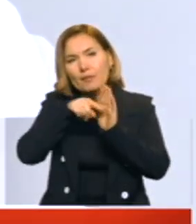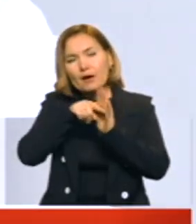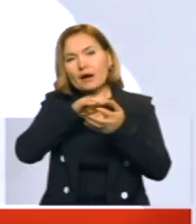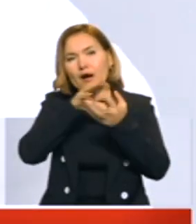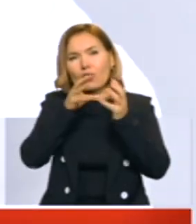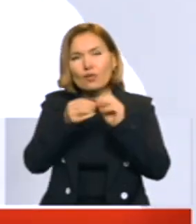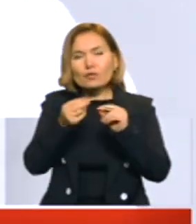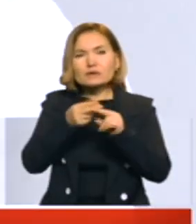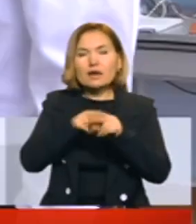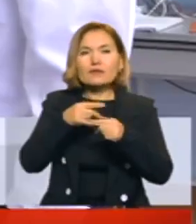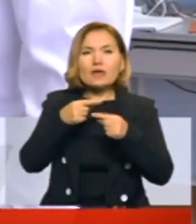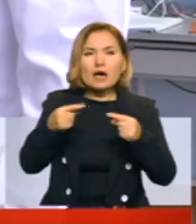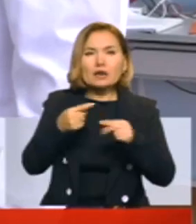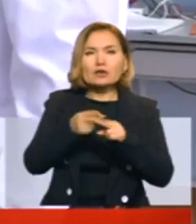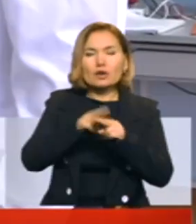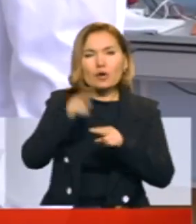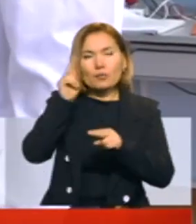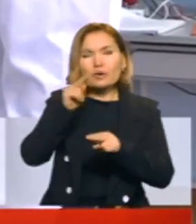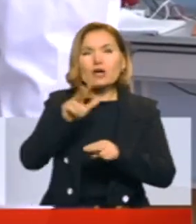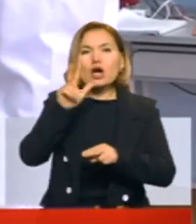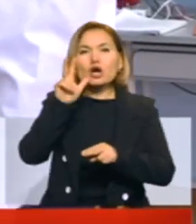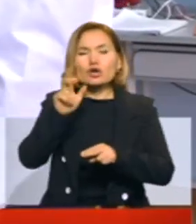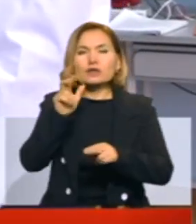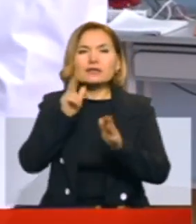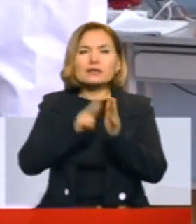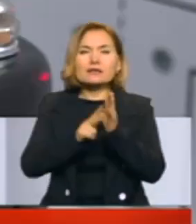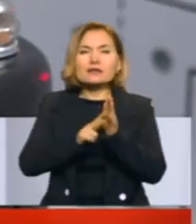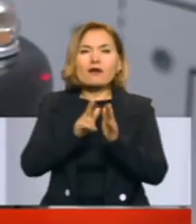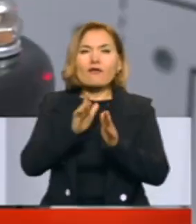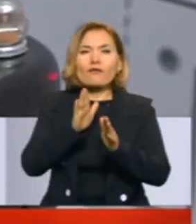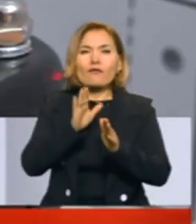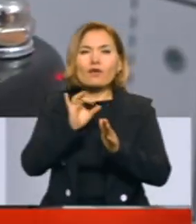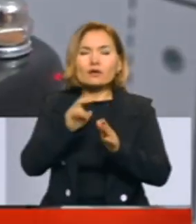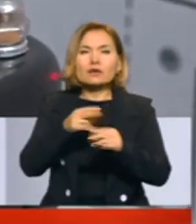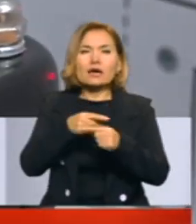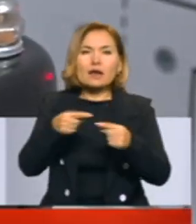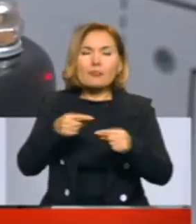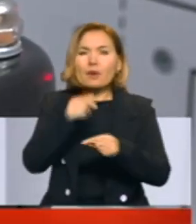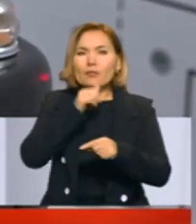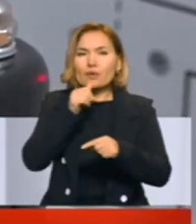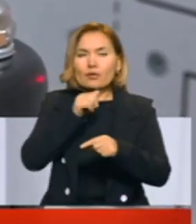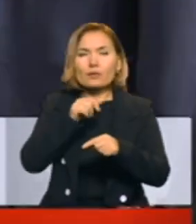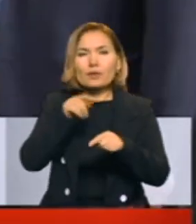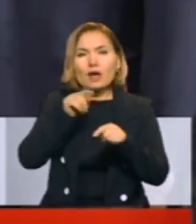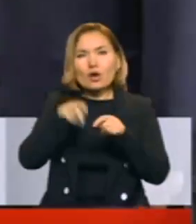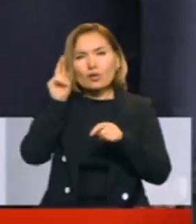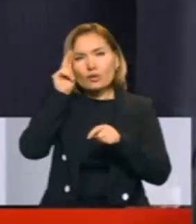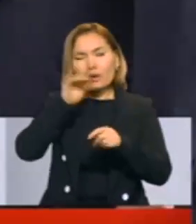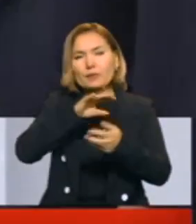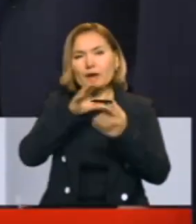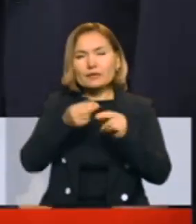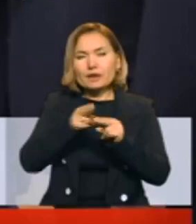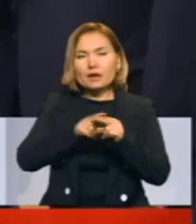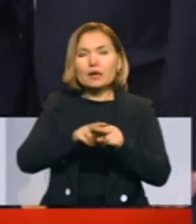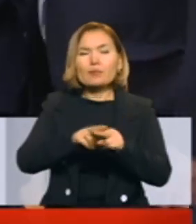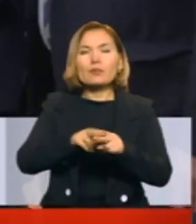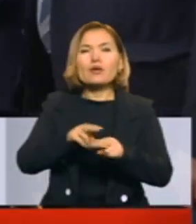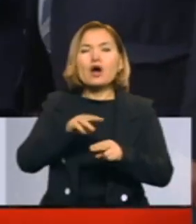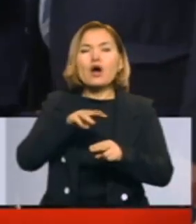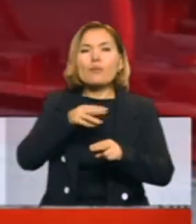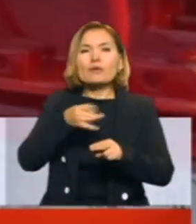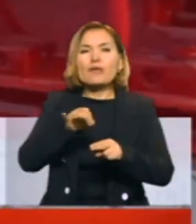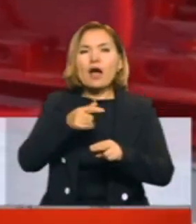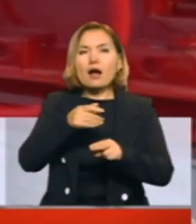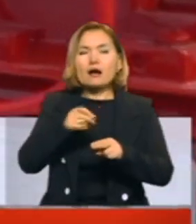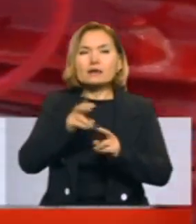394 жұмыс атқарылады. Студенттер 380 вольтты электр кернеуімен түрлі сынақ өткізеді. Кешен мұнайгаз индустриясының тұрақты дамуына